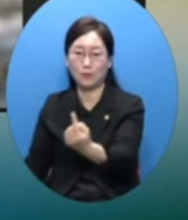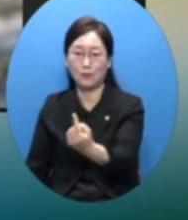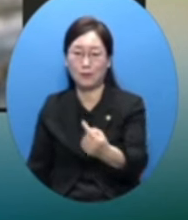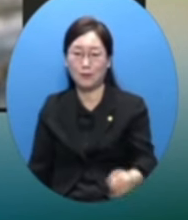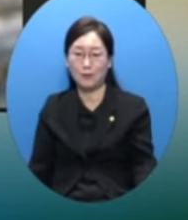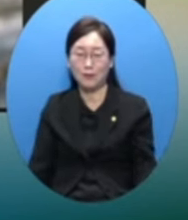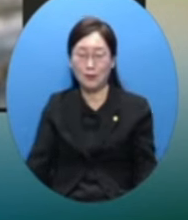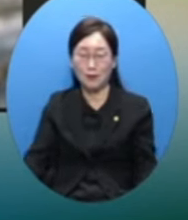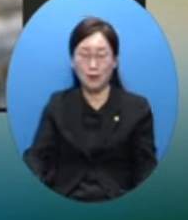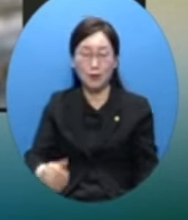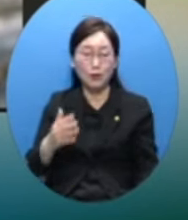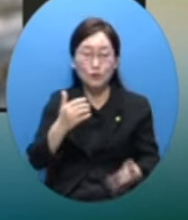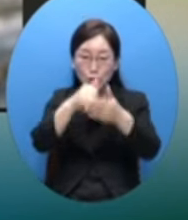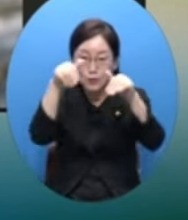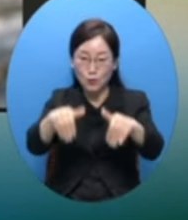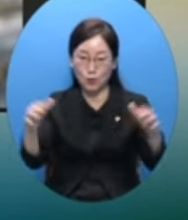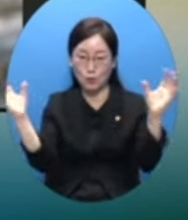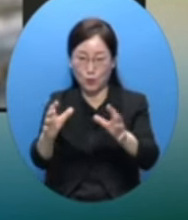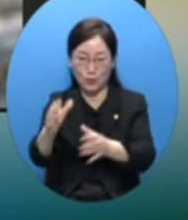목회자 세미나를 인도하는데